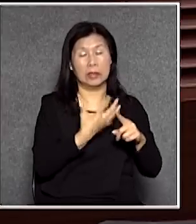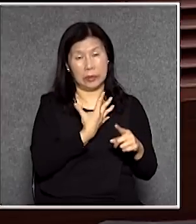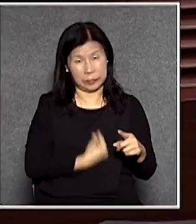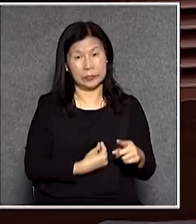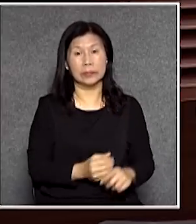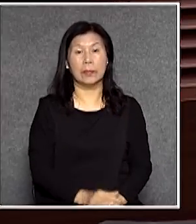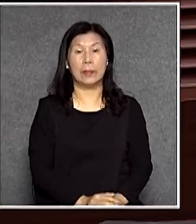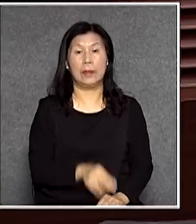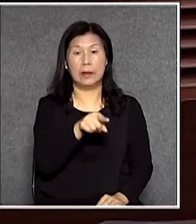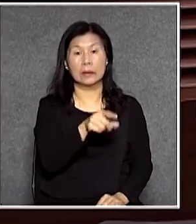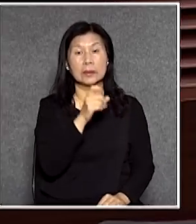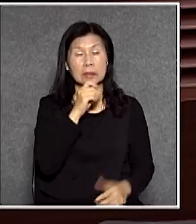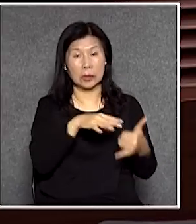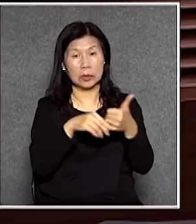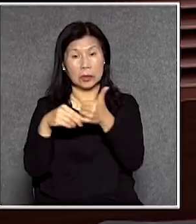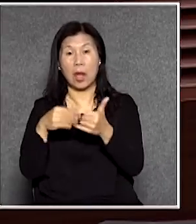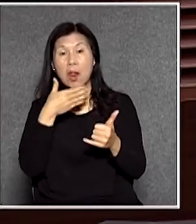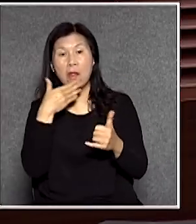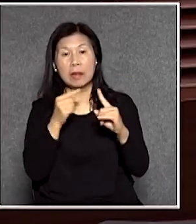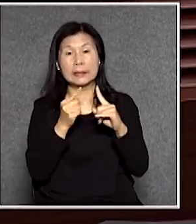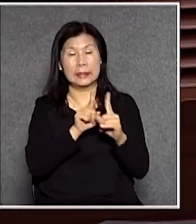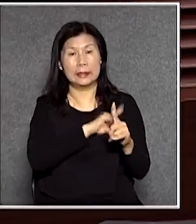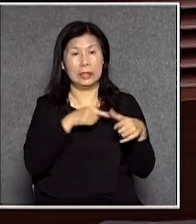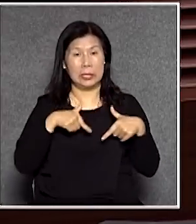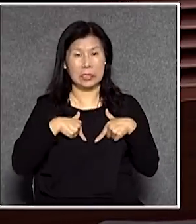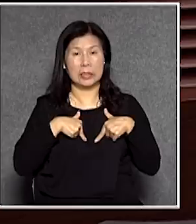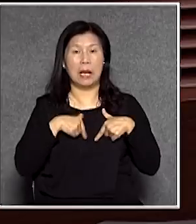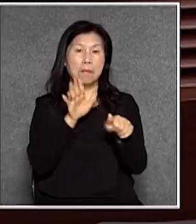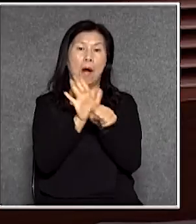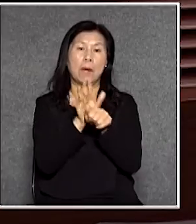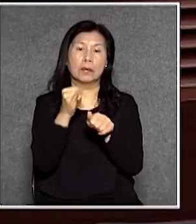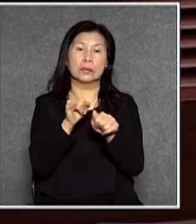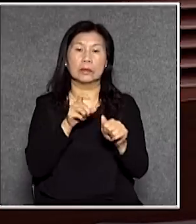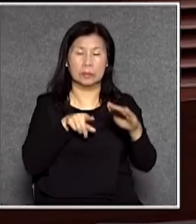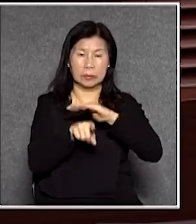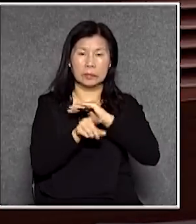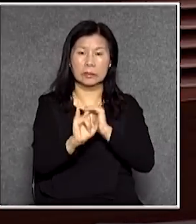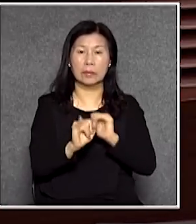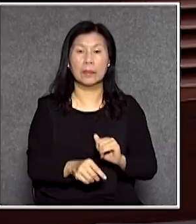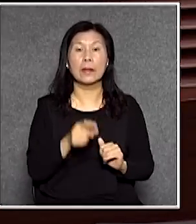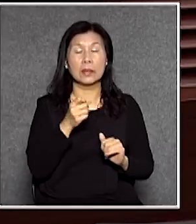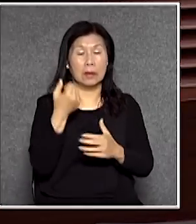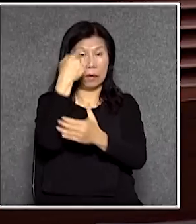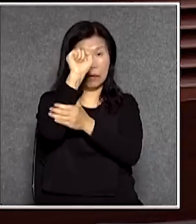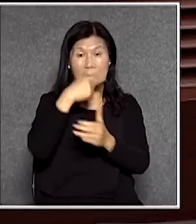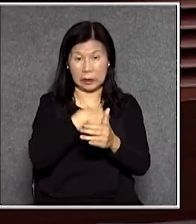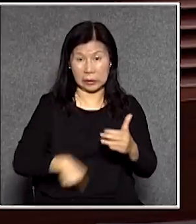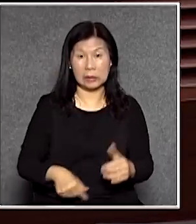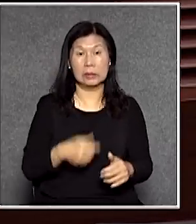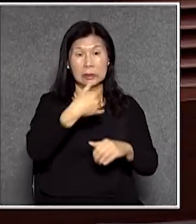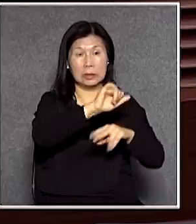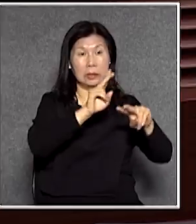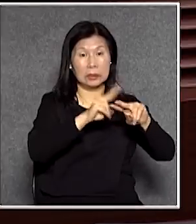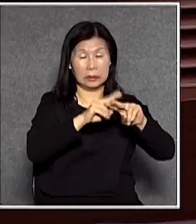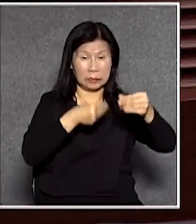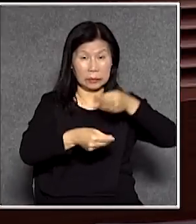句，其實你們是拖累青年人，是有心靠害。很多議員就說了，很多反對派議員總是說回內地交流